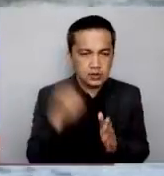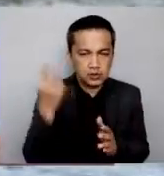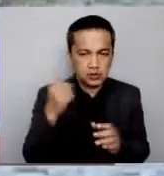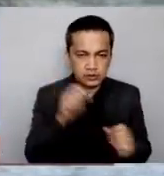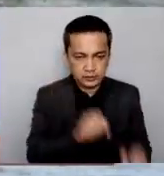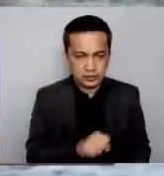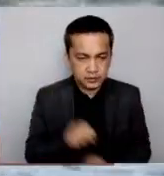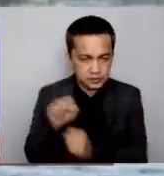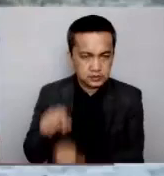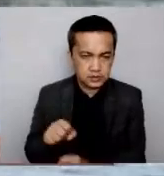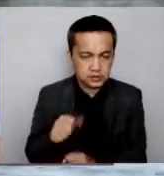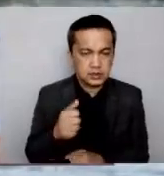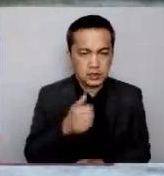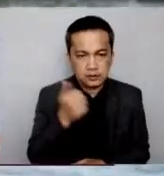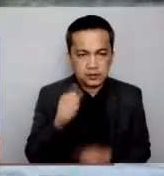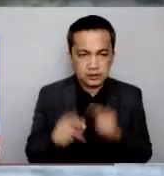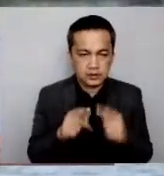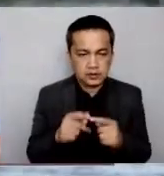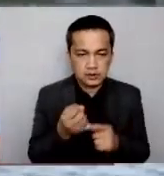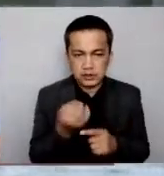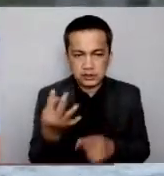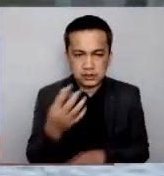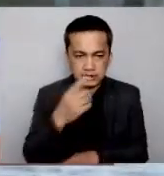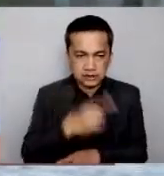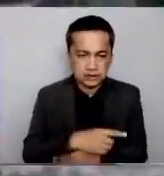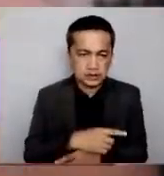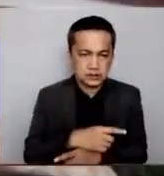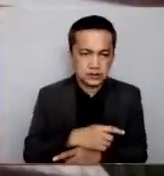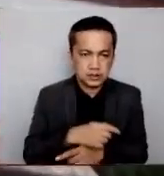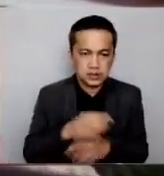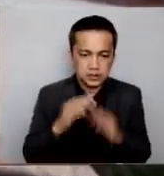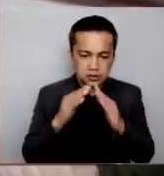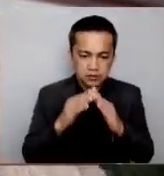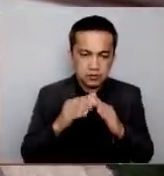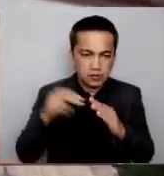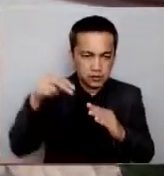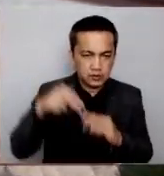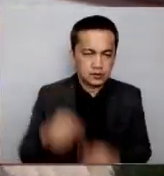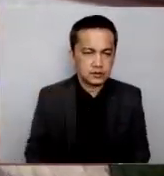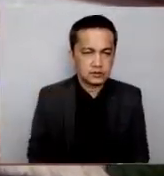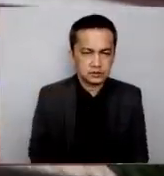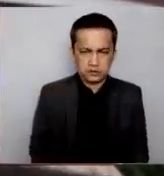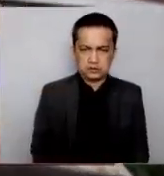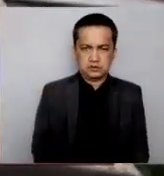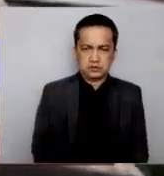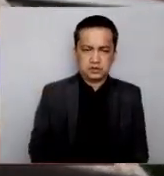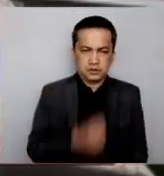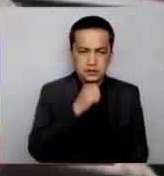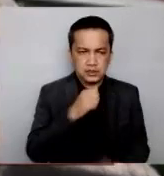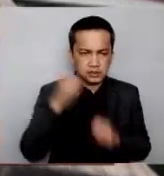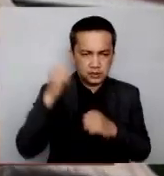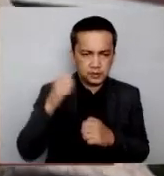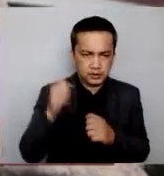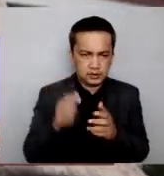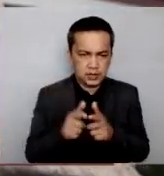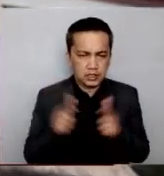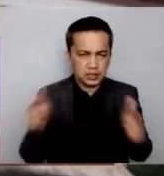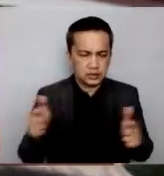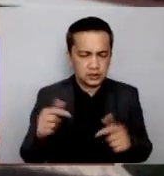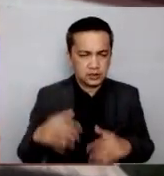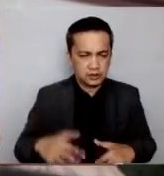ibang residente, ilang araw nang nasa may bubungan. Hindi nasa ng barangay na lalaki ng ganito kalaki ang baha sa